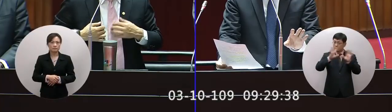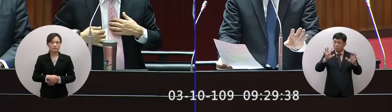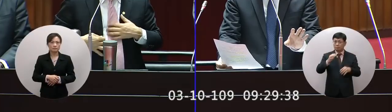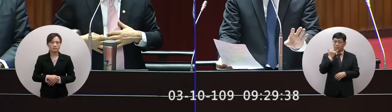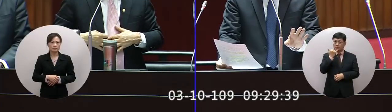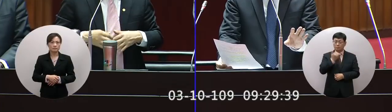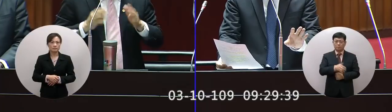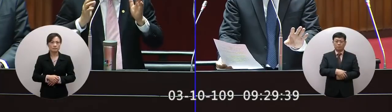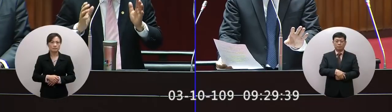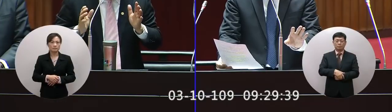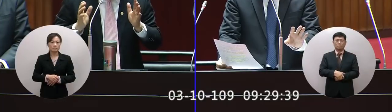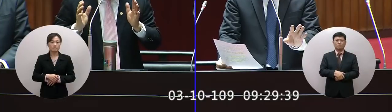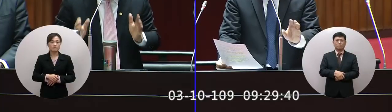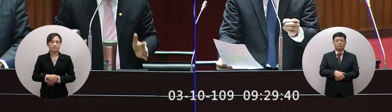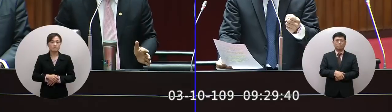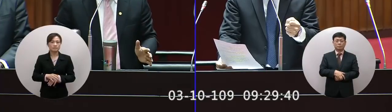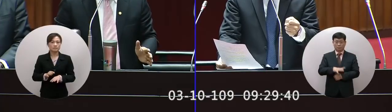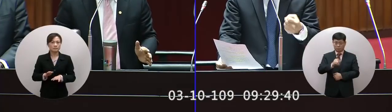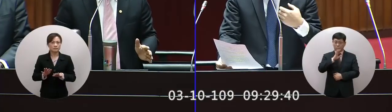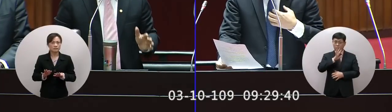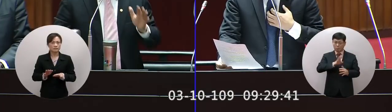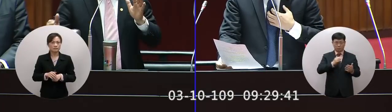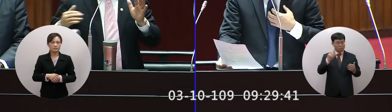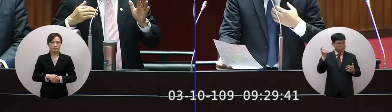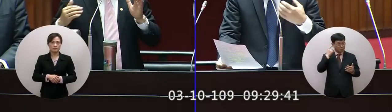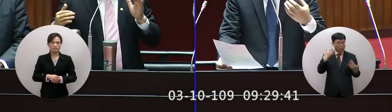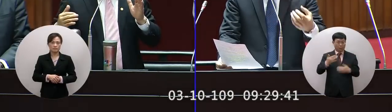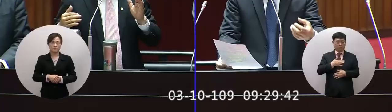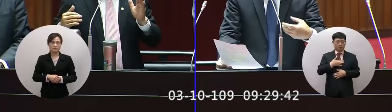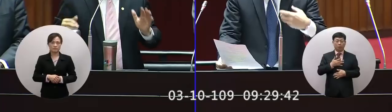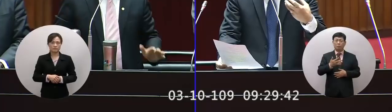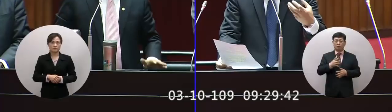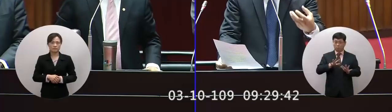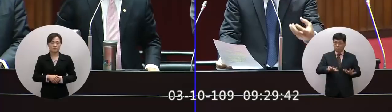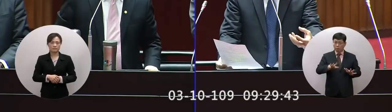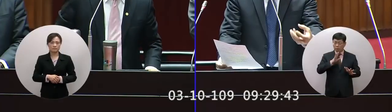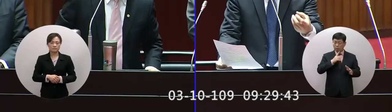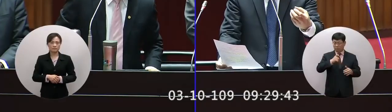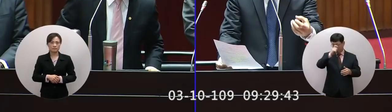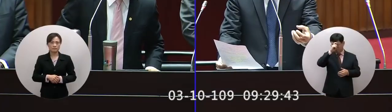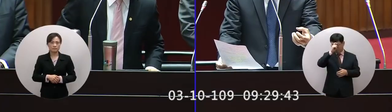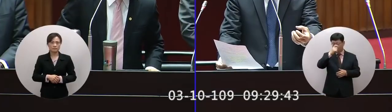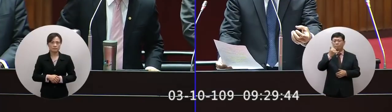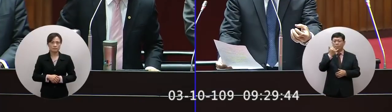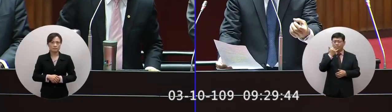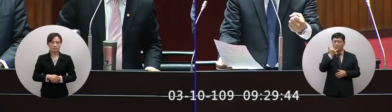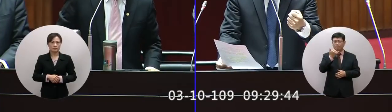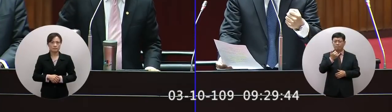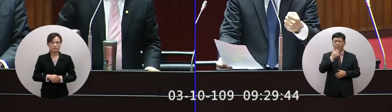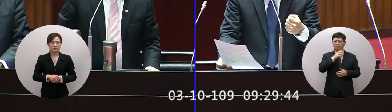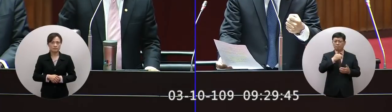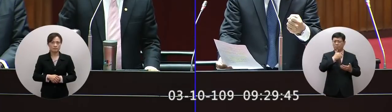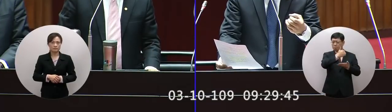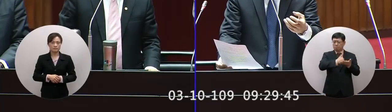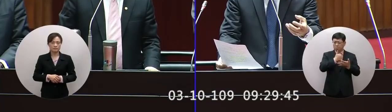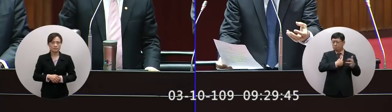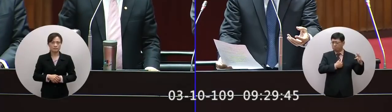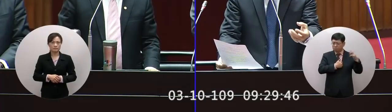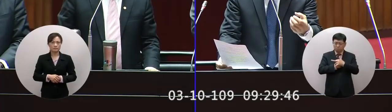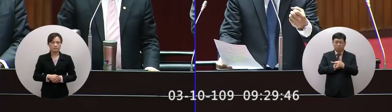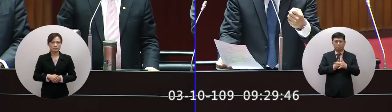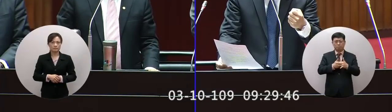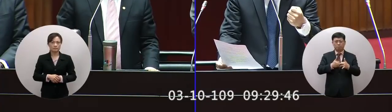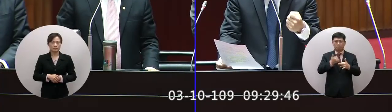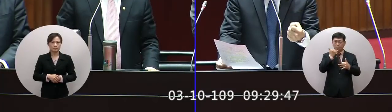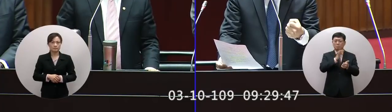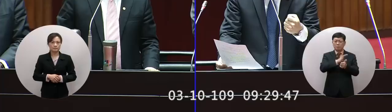家讲一下？有没有掌握了？就我们这边希望能够运送回来，能